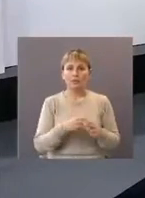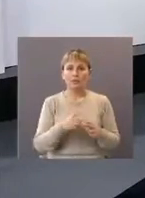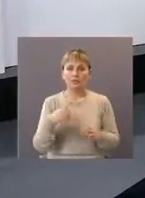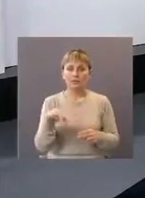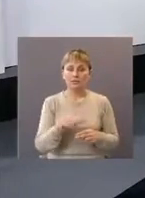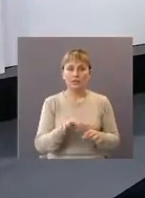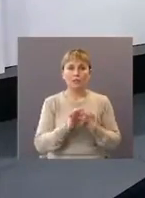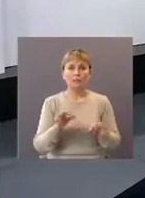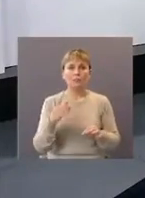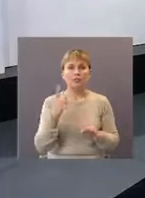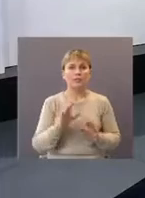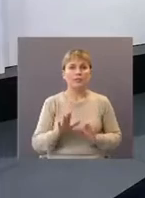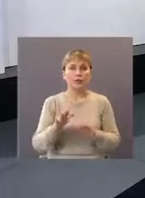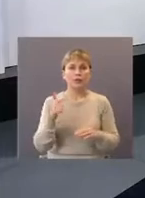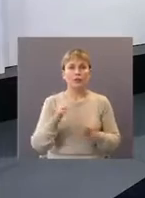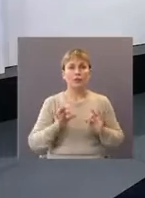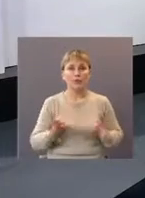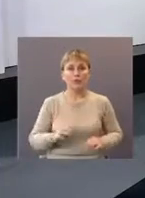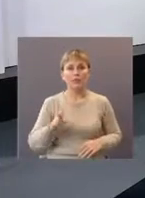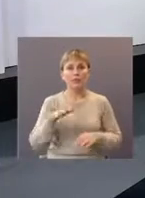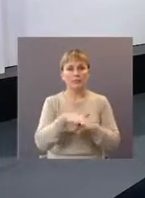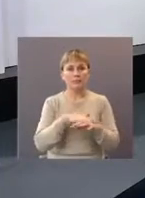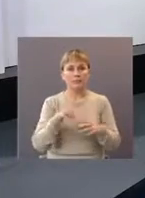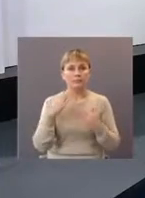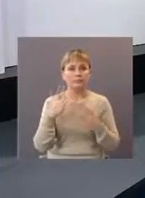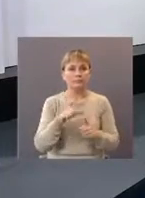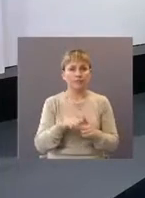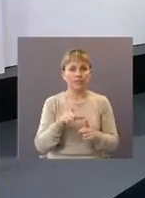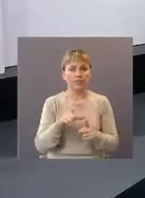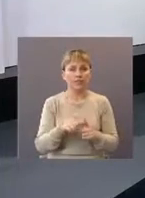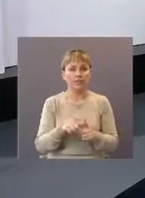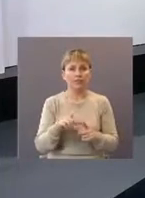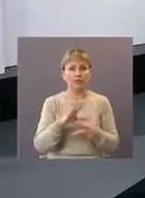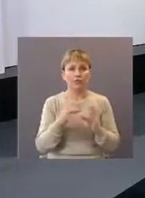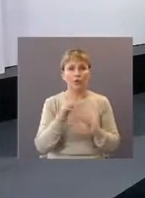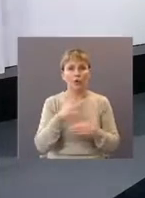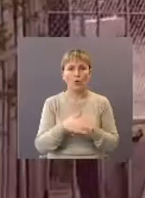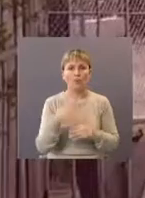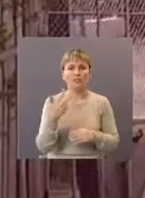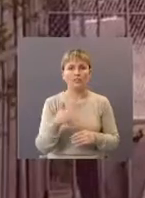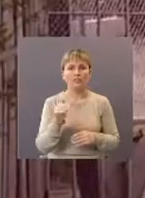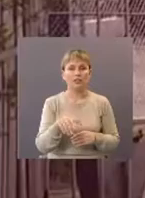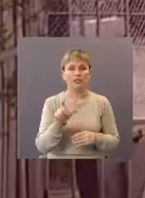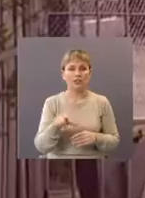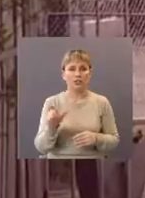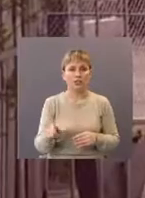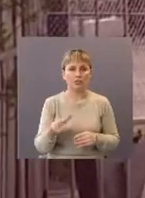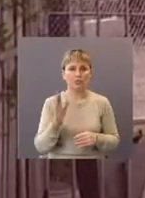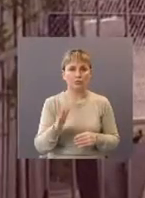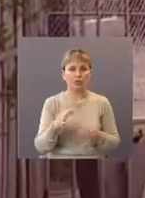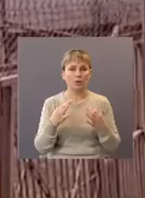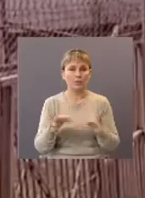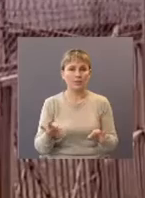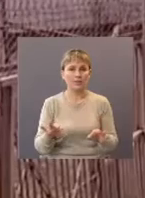объяснил первый заместитель генерального прокурора страны. По словам Иоганна Меркель, всего около 30 тысяч человек охватит грядущая